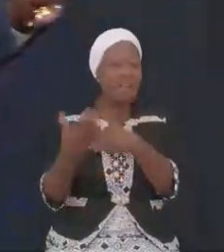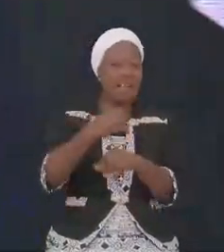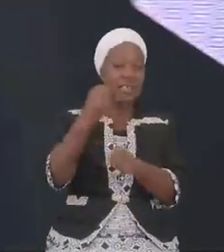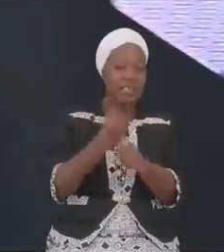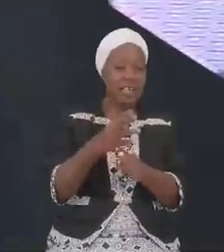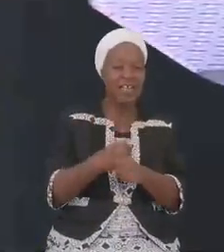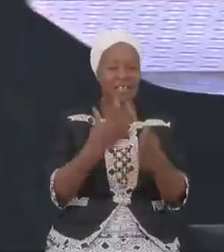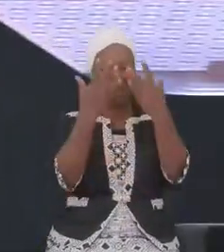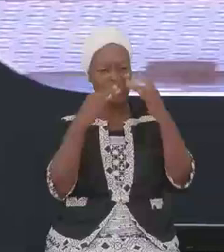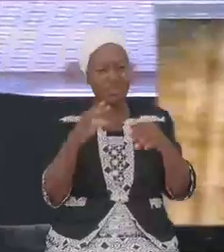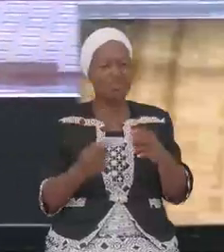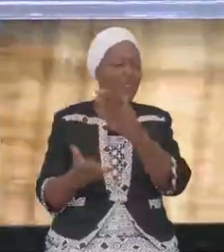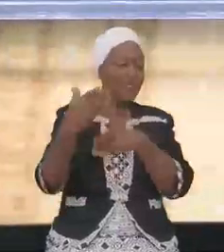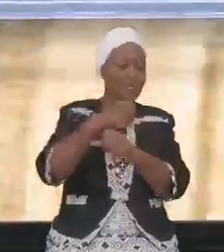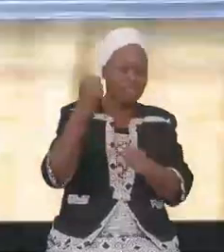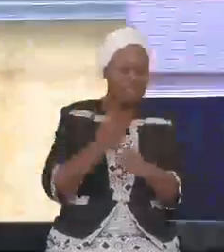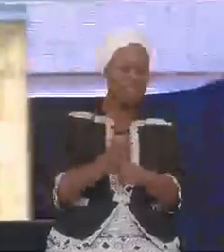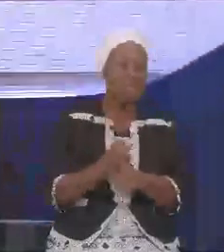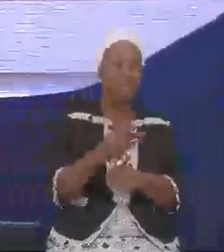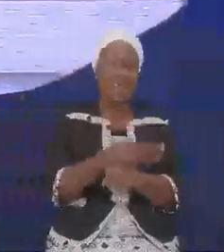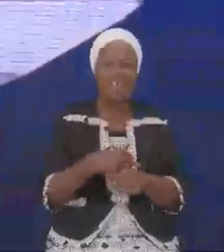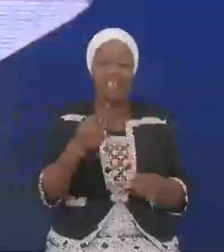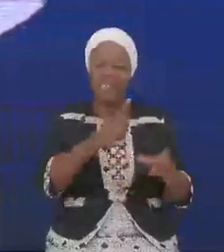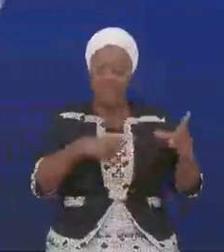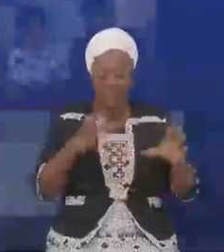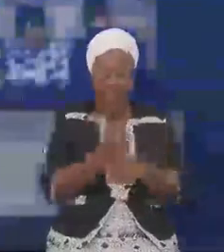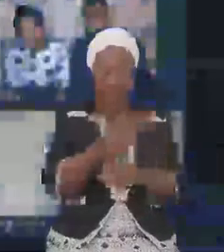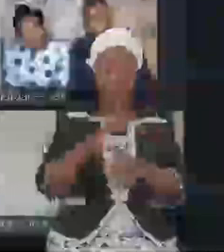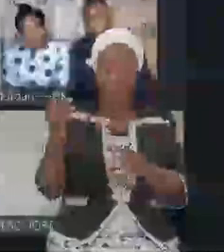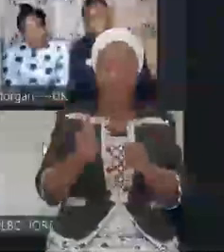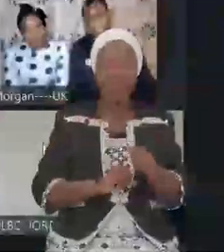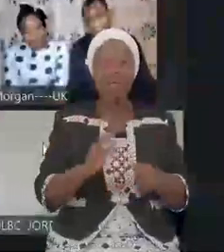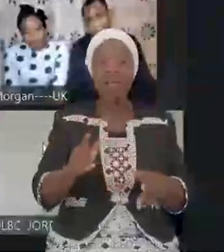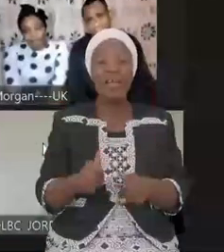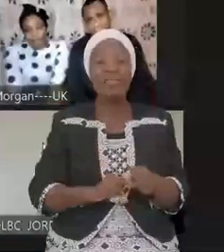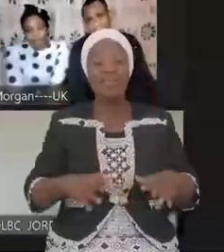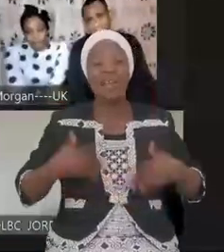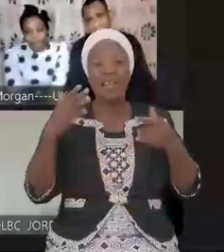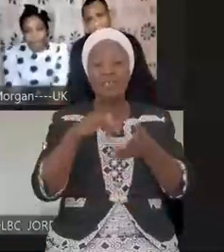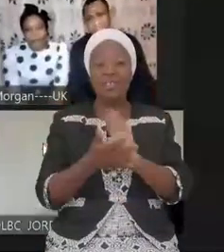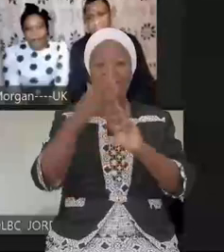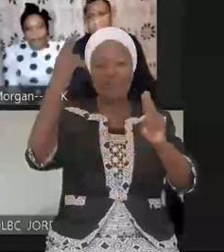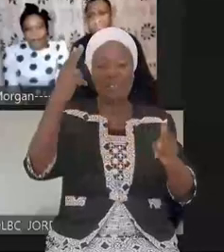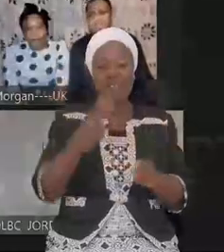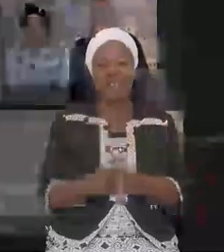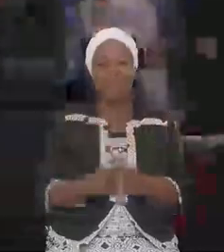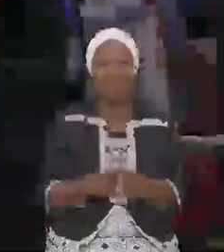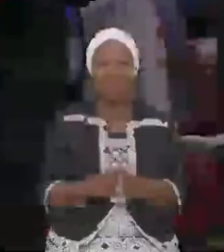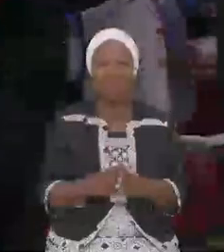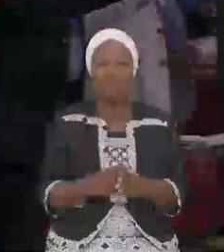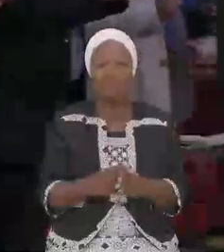passée, l'angoisse de l'année écoulée, puisse le Seigneur les ôter de toute vie au nom de Jésus-Christ.